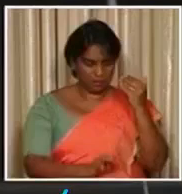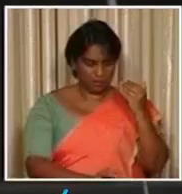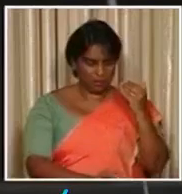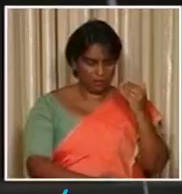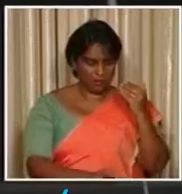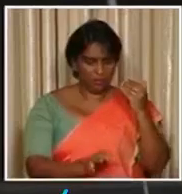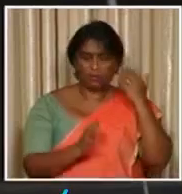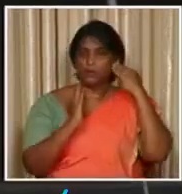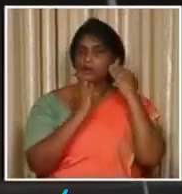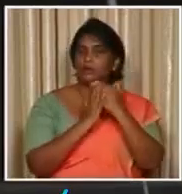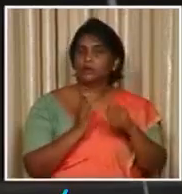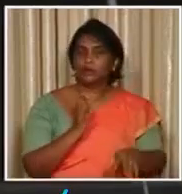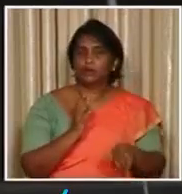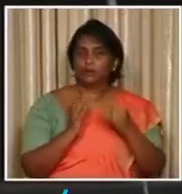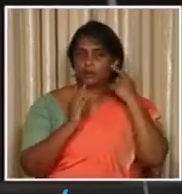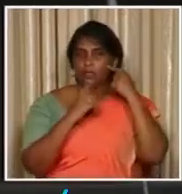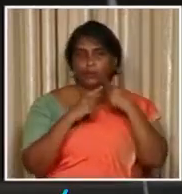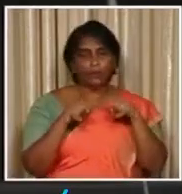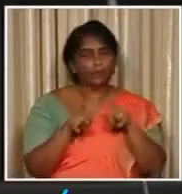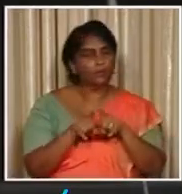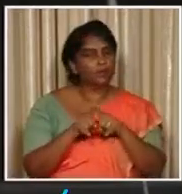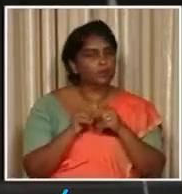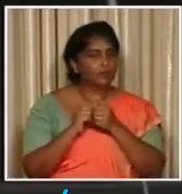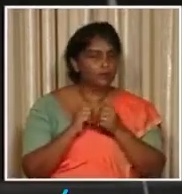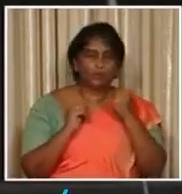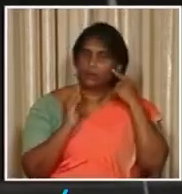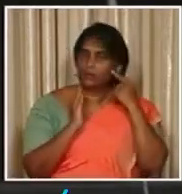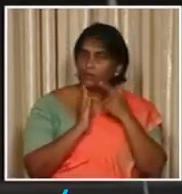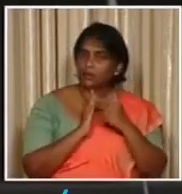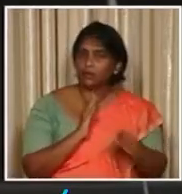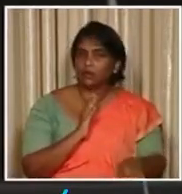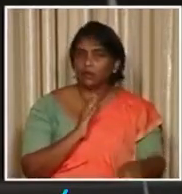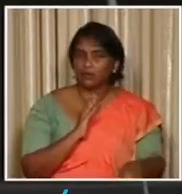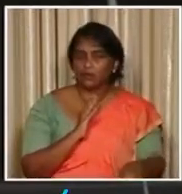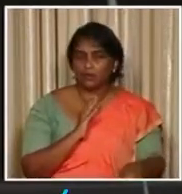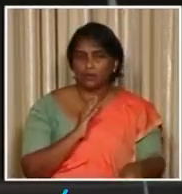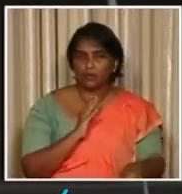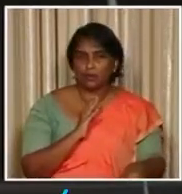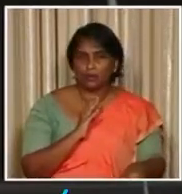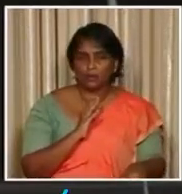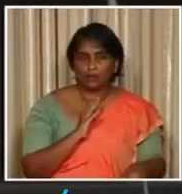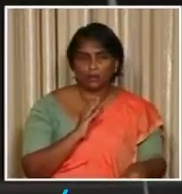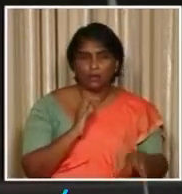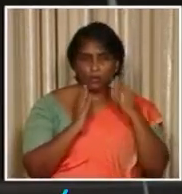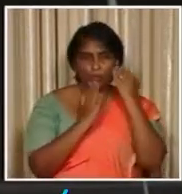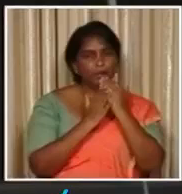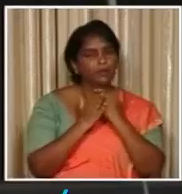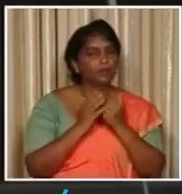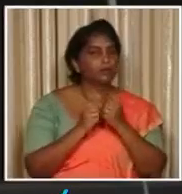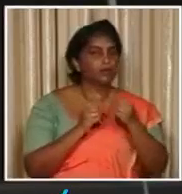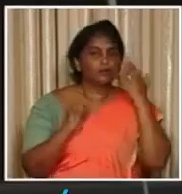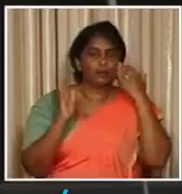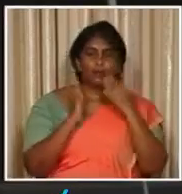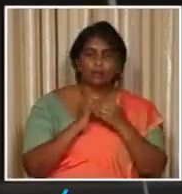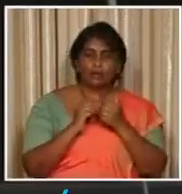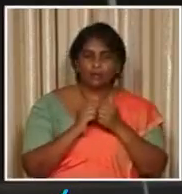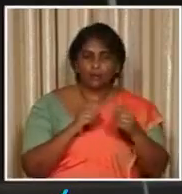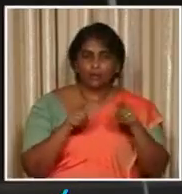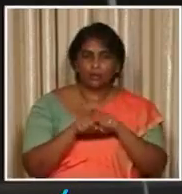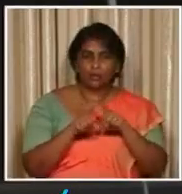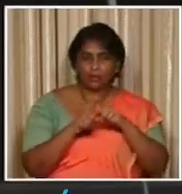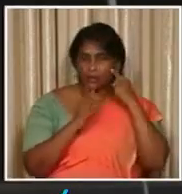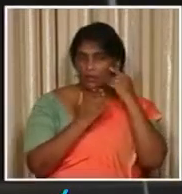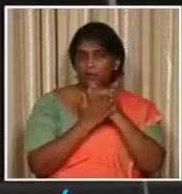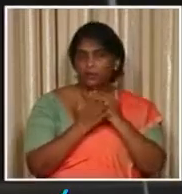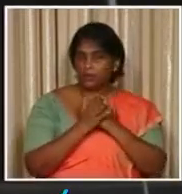වැදගත් ප්‍රජාතන්ත්‍රවාදයට බලපාන කාරණාවකට අධිකරණය මීට වඩා සංවේදී වෙන්න ඕනේ